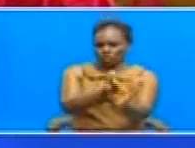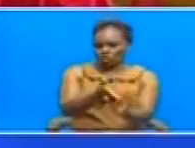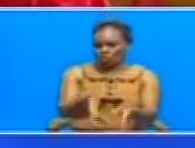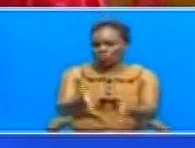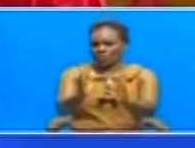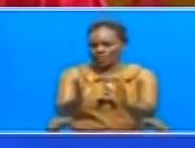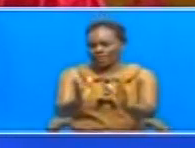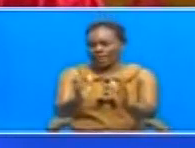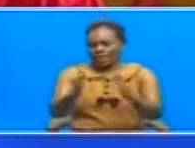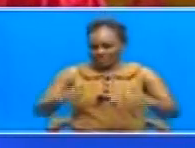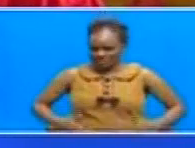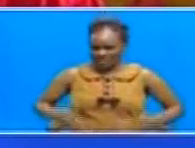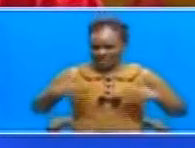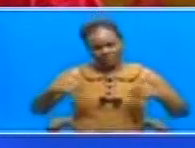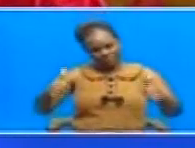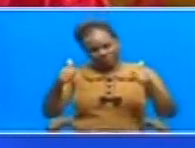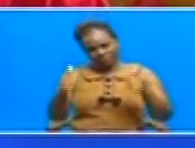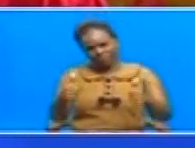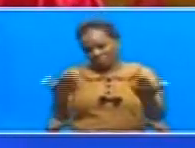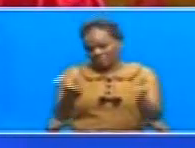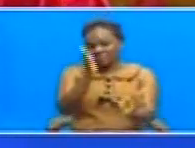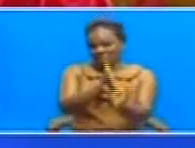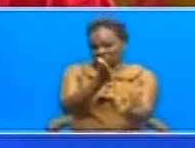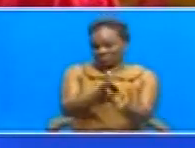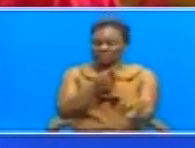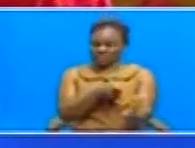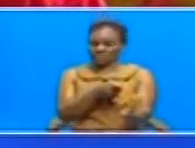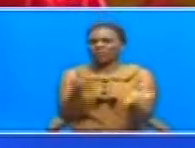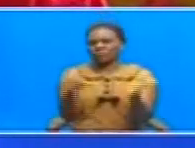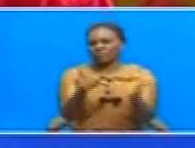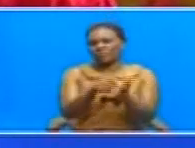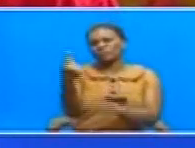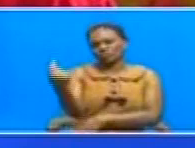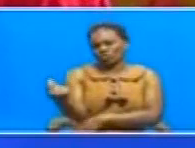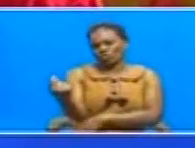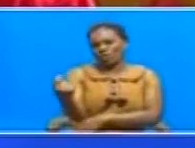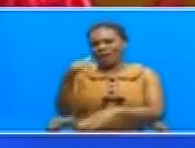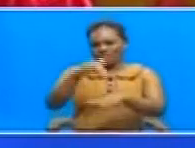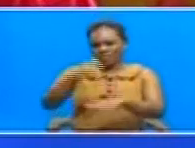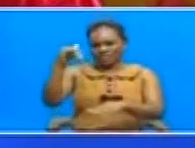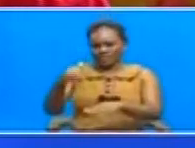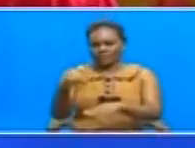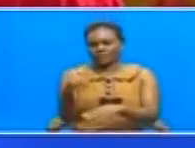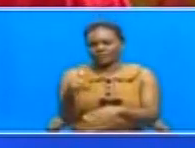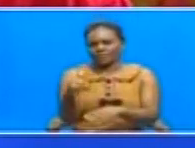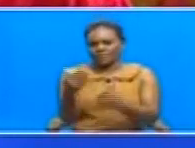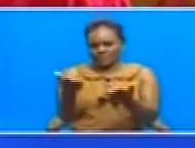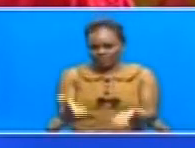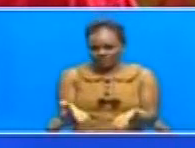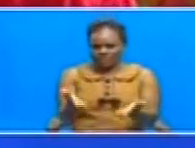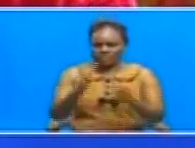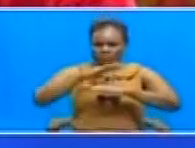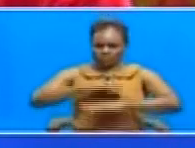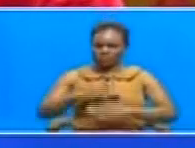and but physically we are okay. Maybe psychologically, but we have talked with the players, with the coaches, and now they have settled